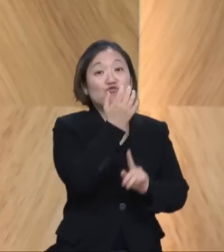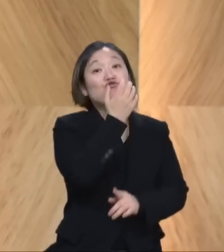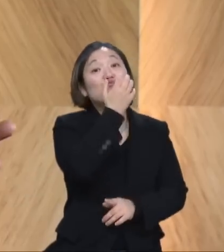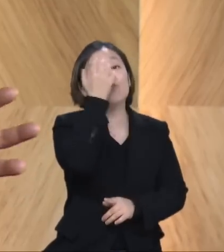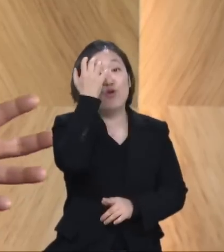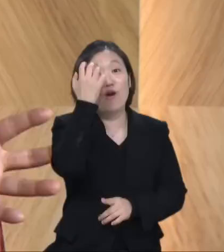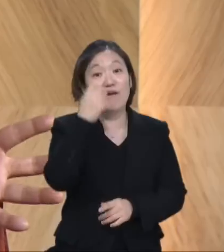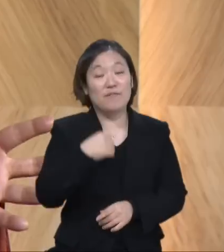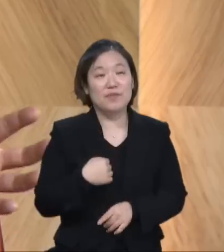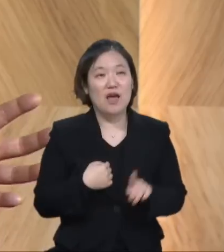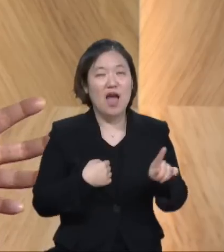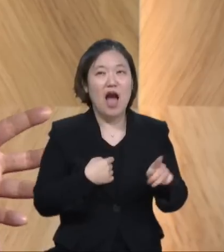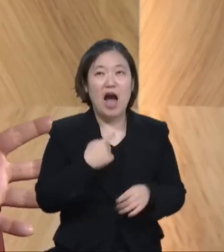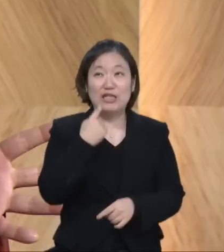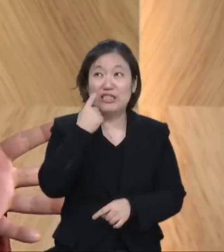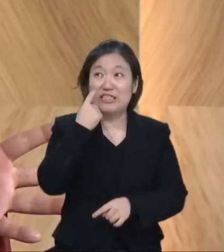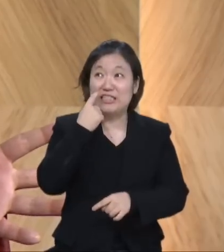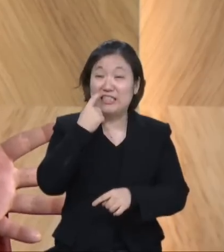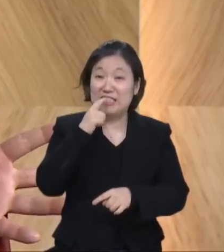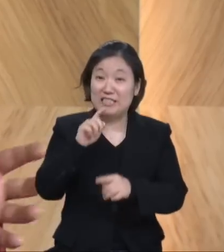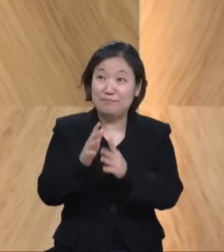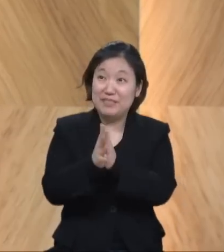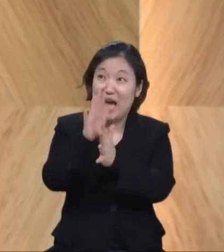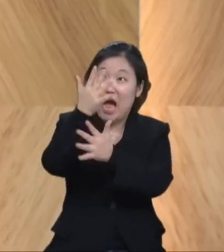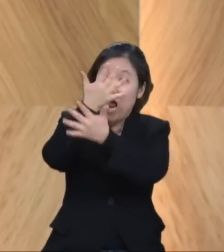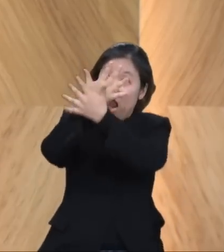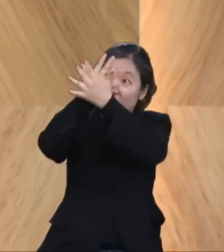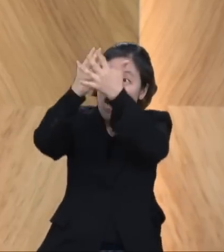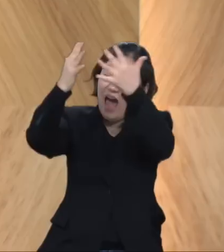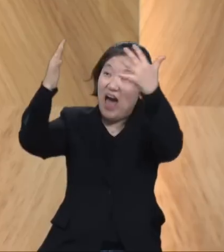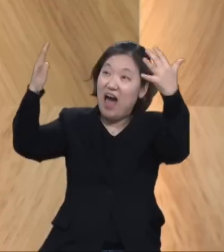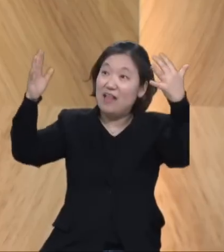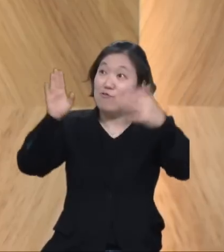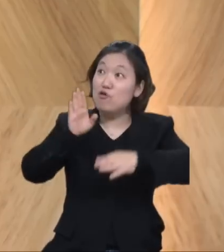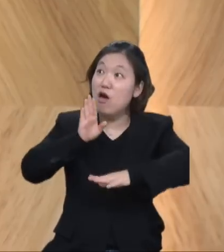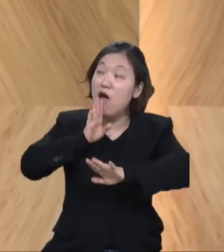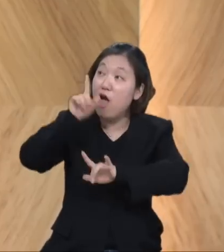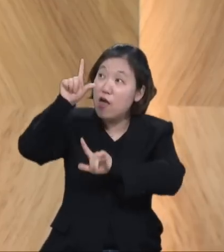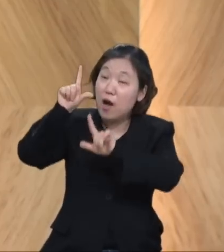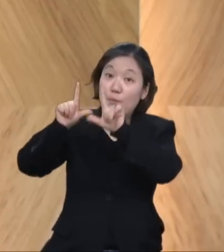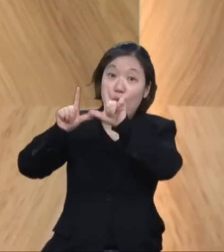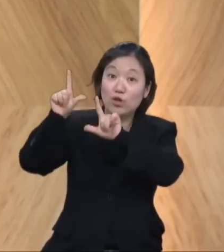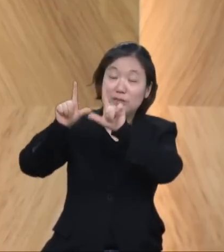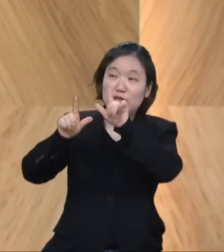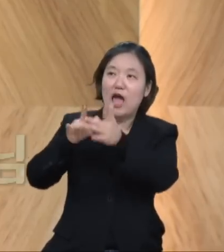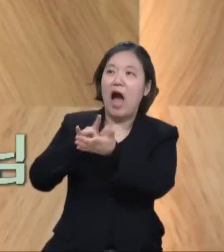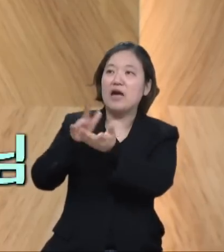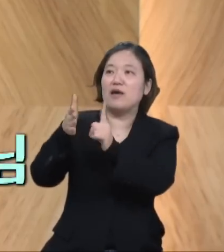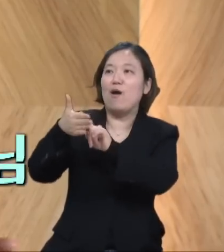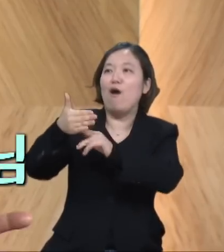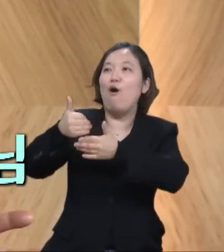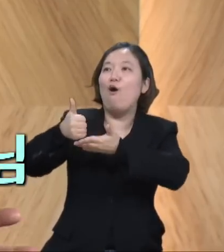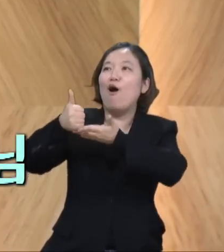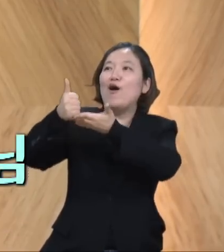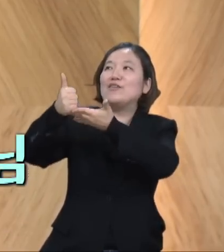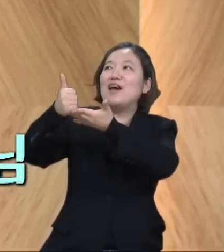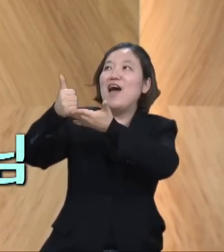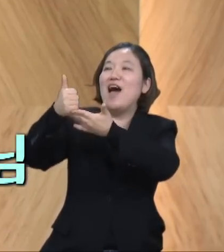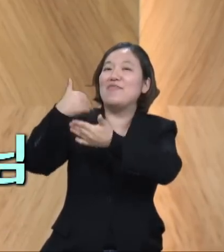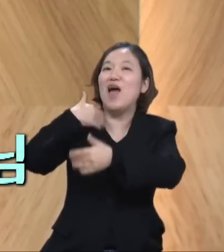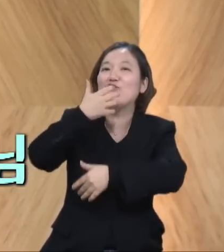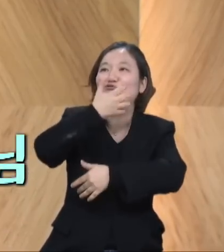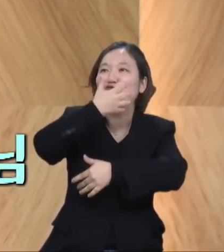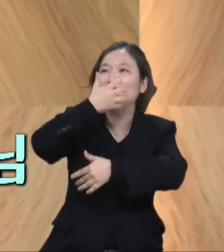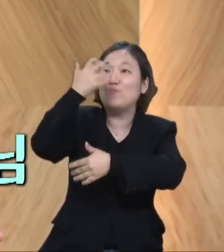아주 금빛 찬란한 생생한 약사 부처님께서 약사여래 부처님께서 꿈에 짠하고